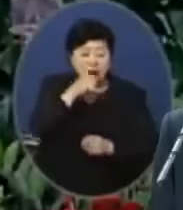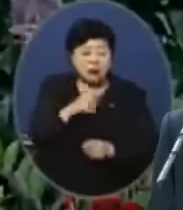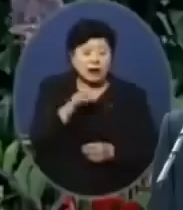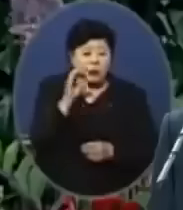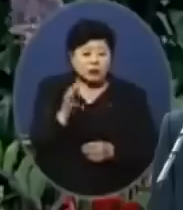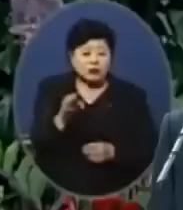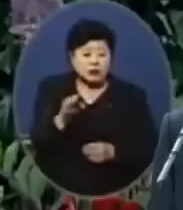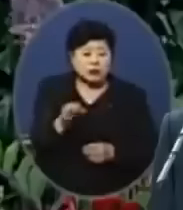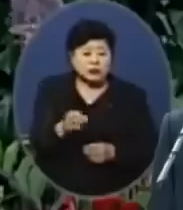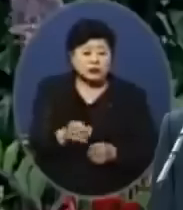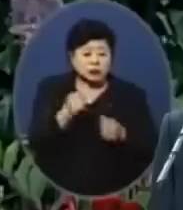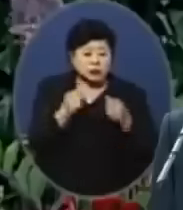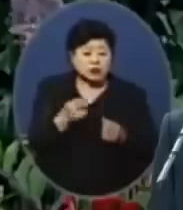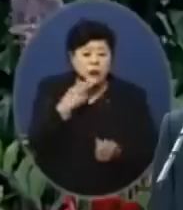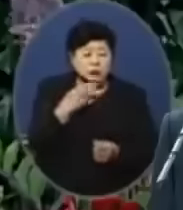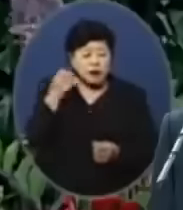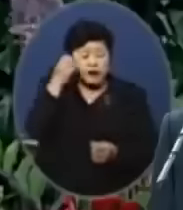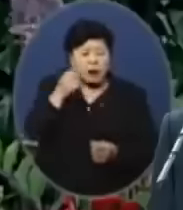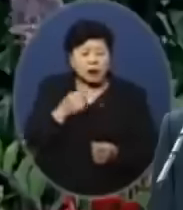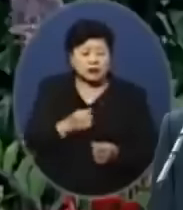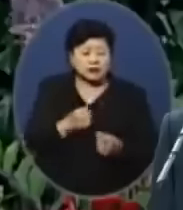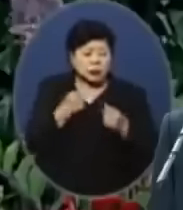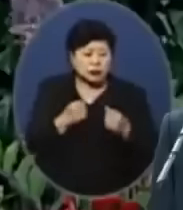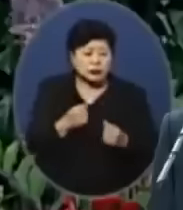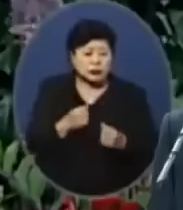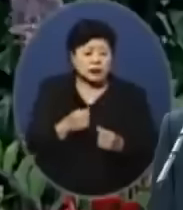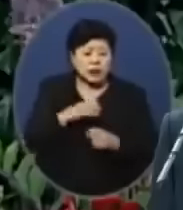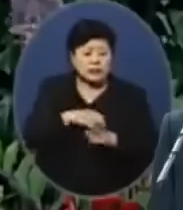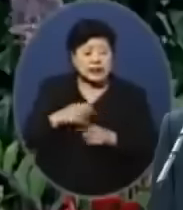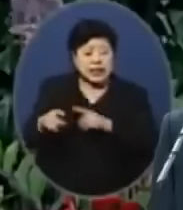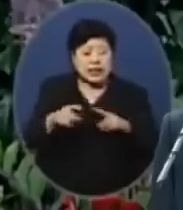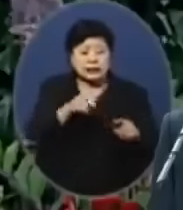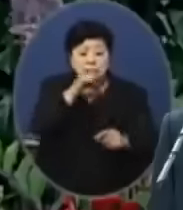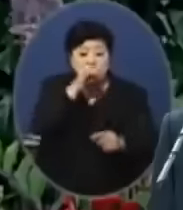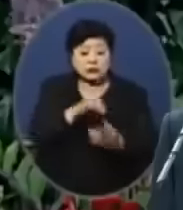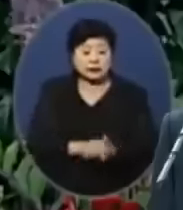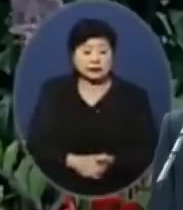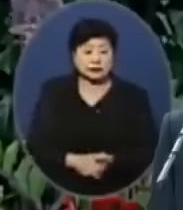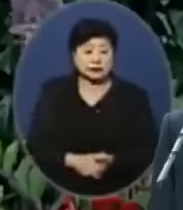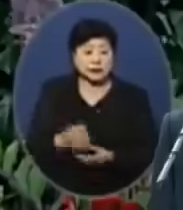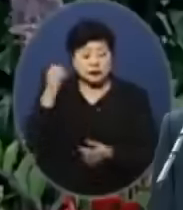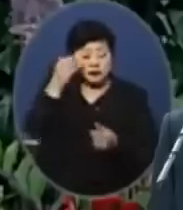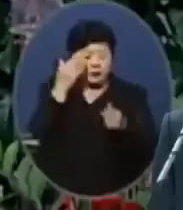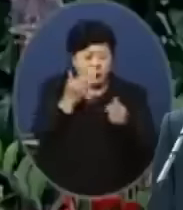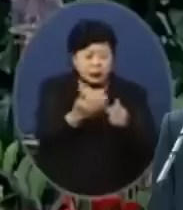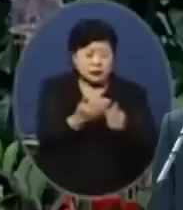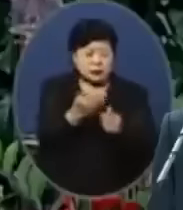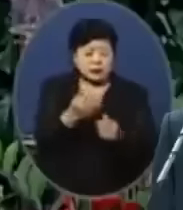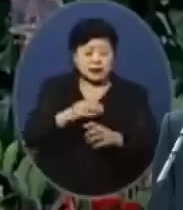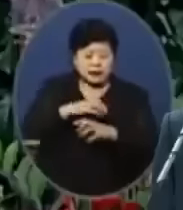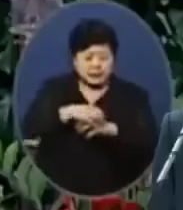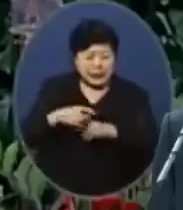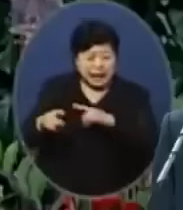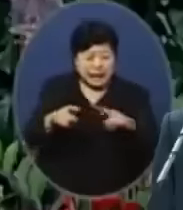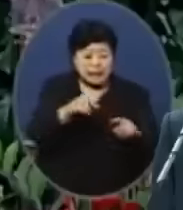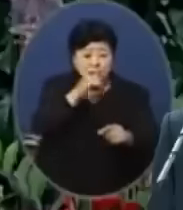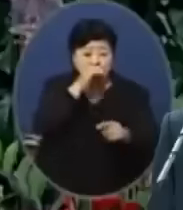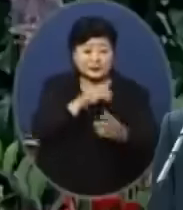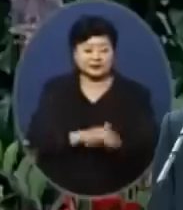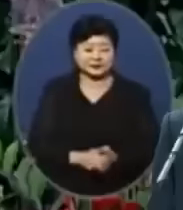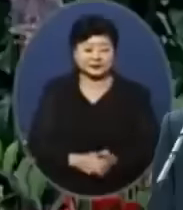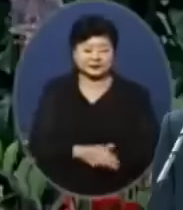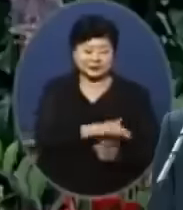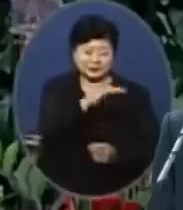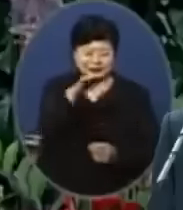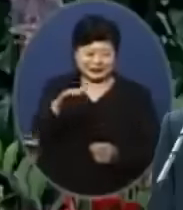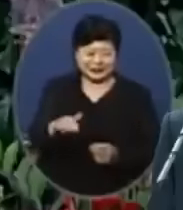물질적으로 존재하지 않지만 영적으로 있으면서 온 세계를 다스리는 것입니다. 성령이 온 세계를 다스리는 것입니다.